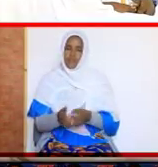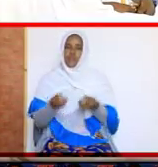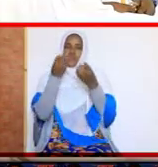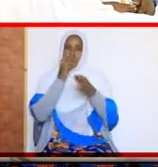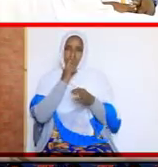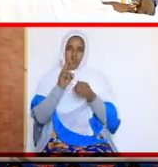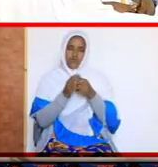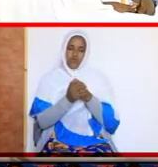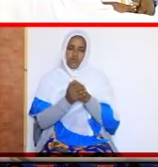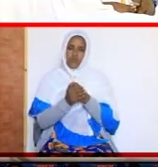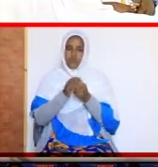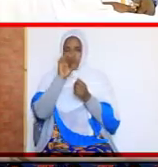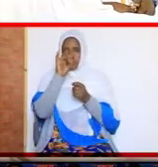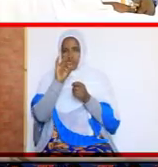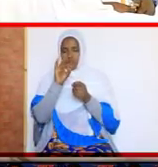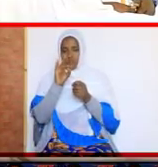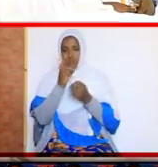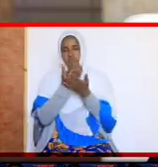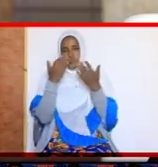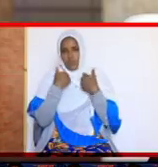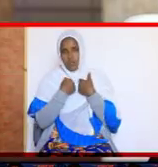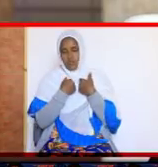ብዙዎች ናቸው። 8 እሁዶች አሉት።